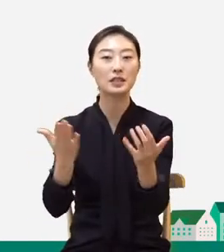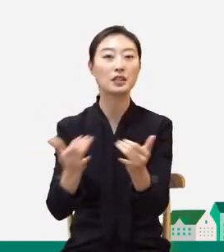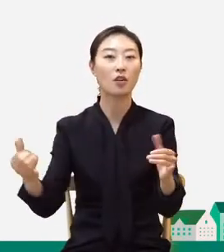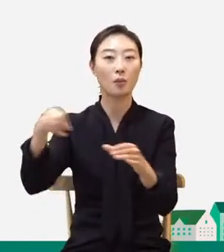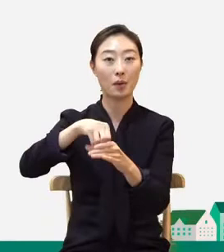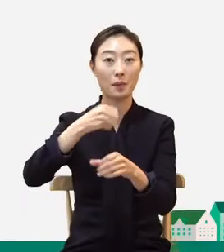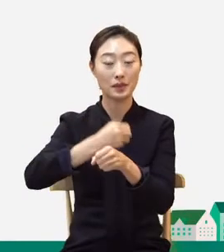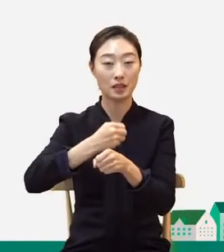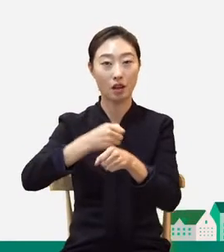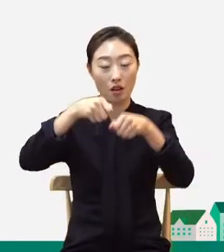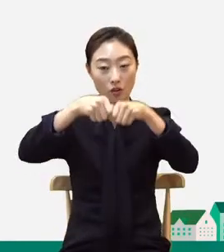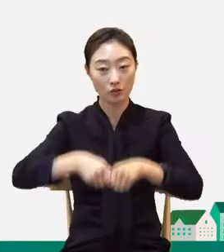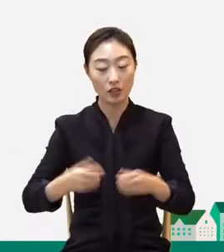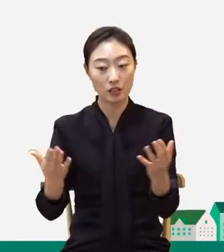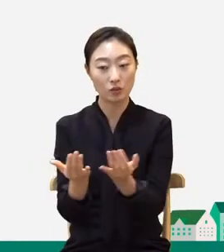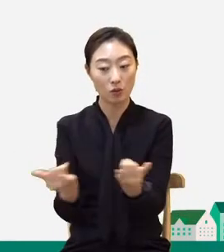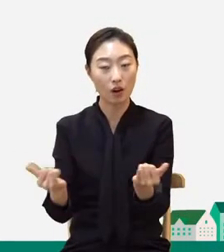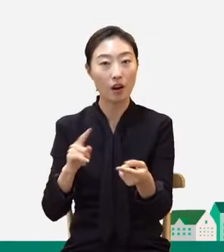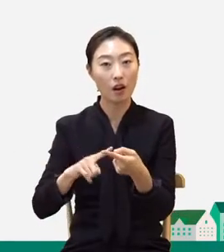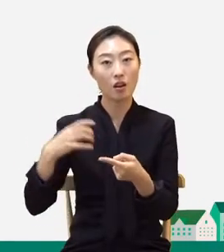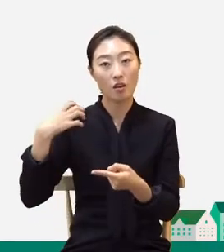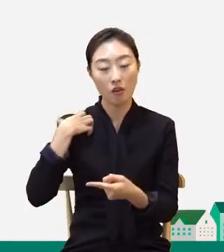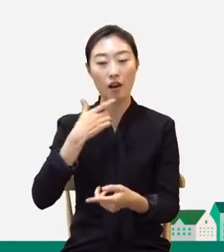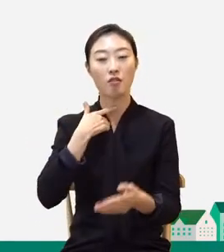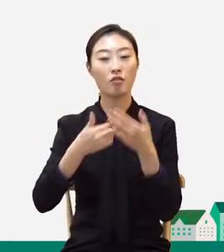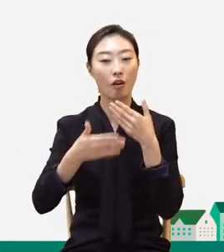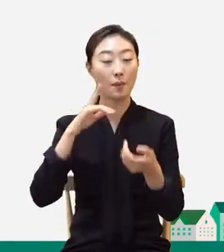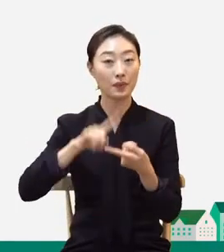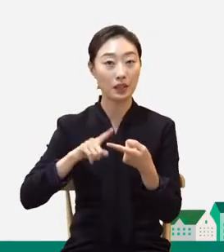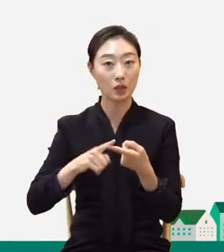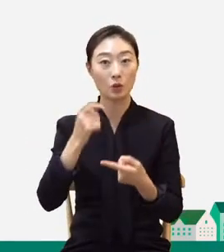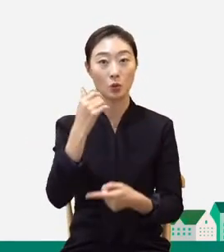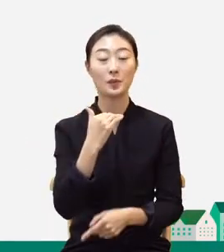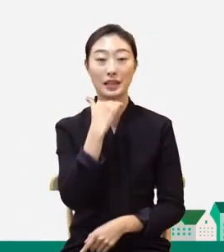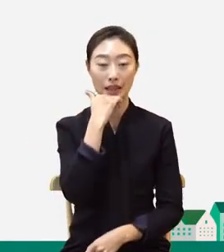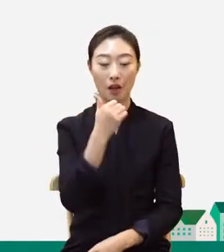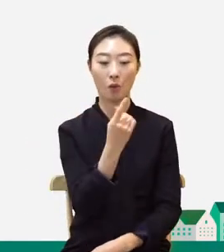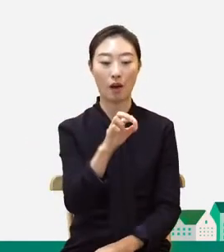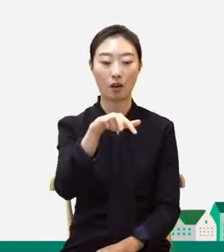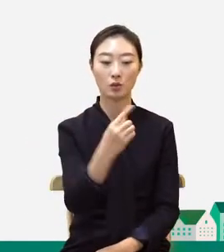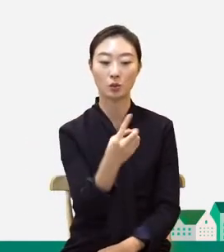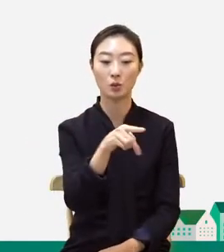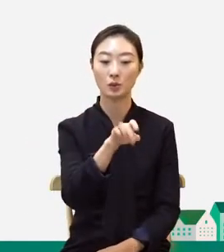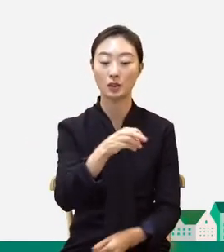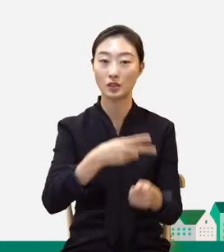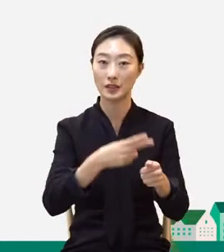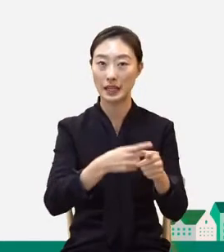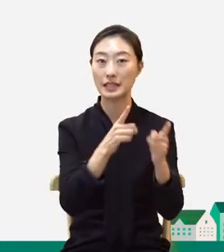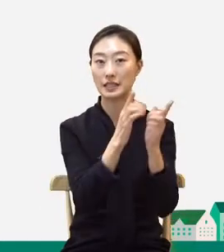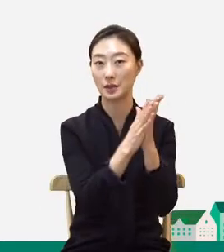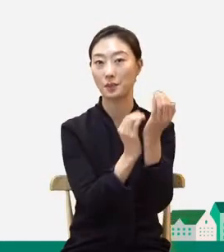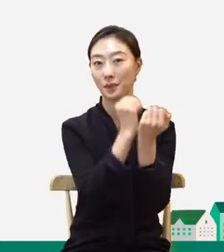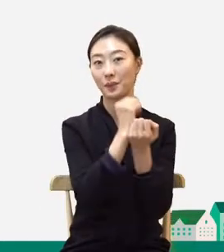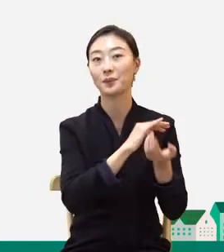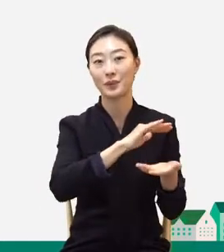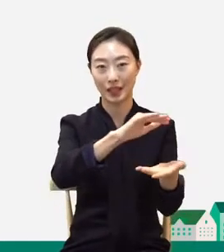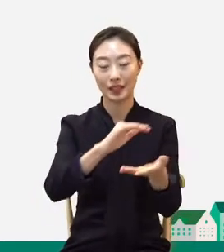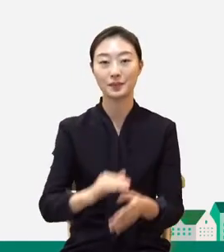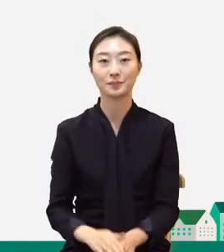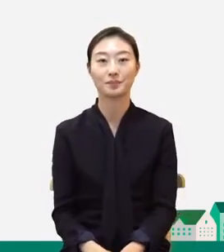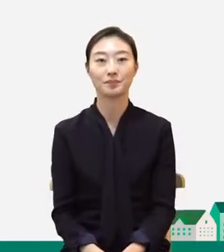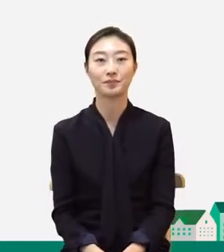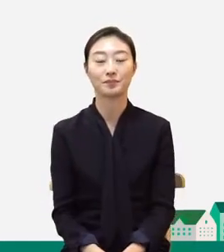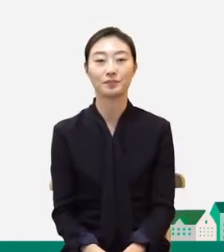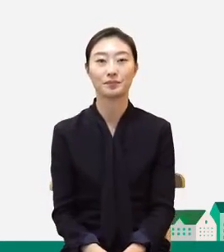부분인데요. 좀 구체적인 동료 지원가의 역할과 경험에 대해서는 저희 황조성 선생님께서 말씀을 해주시겠습니다.